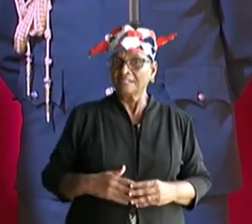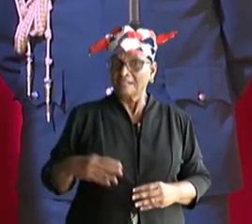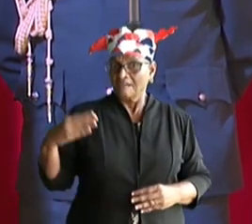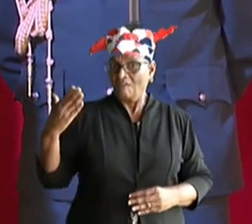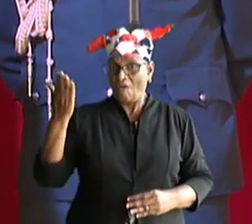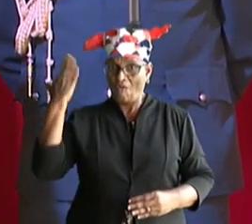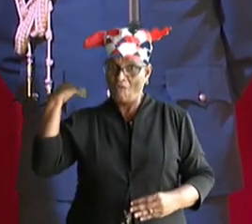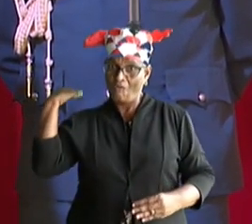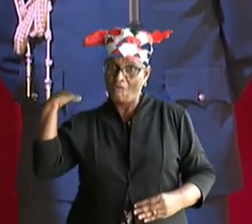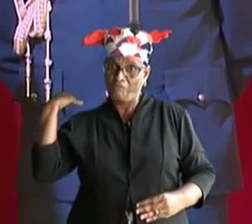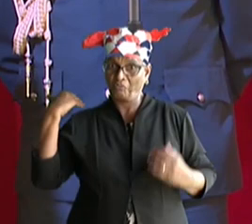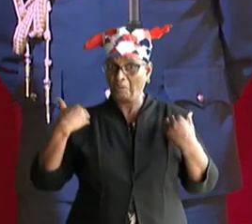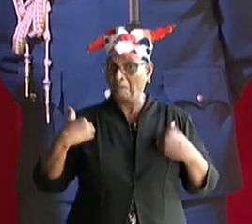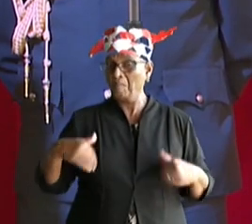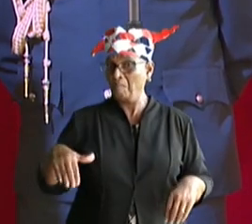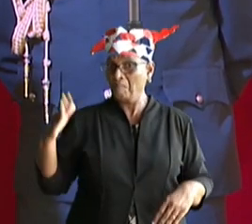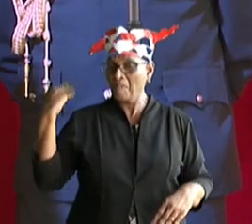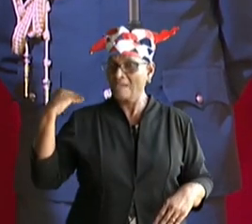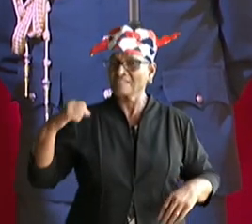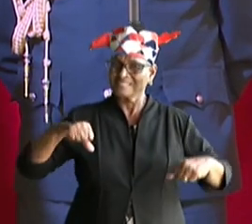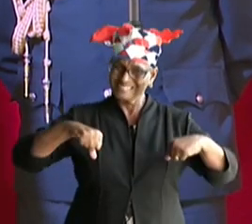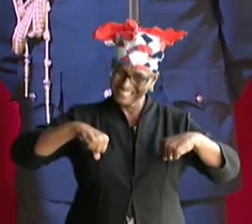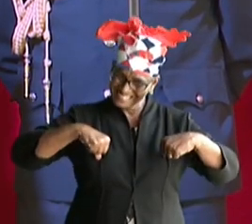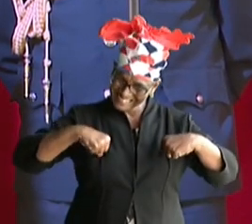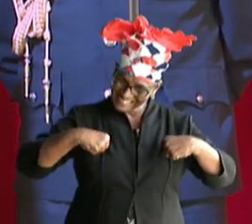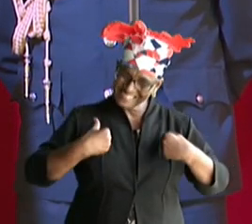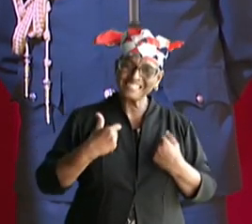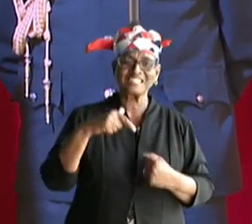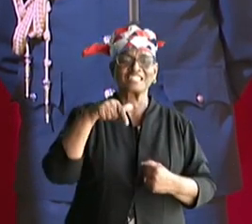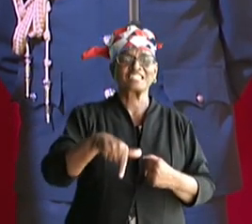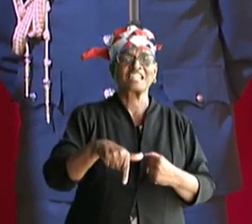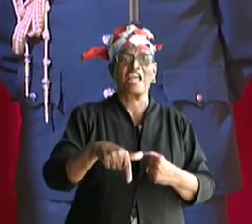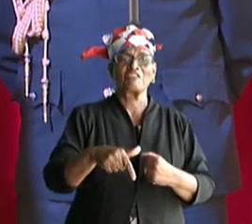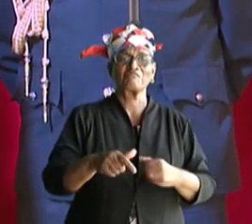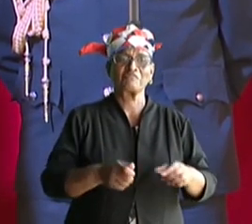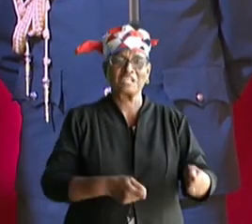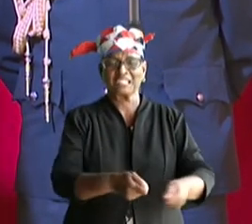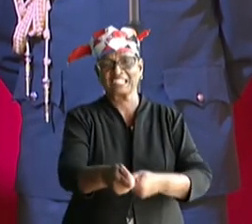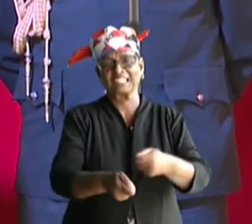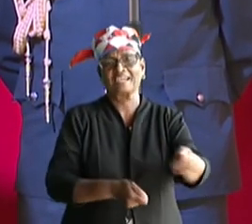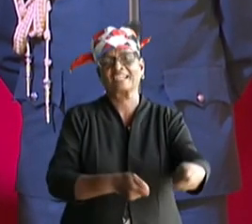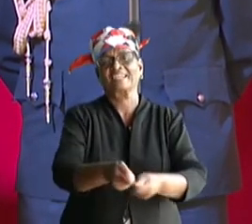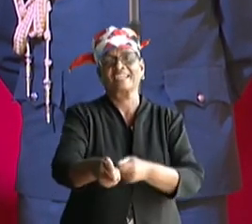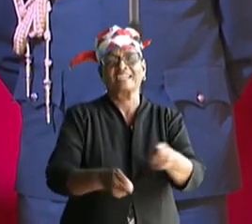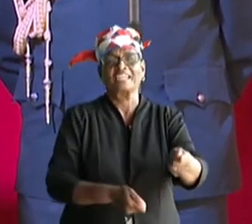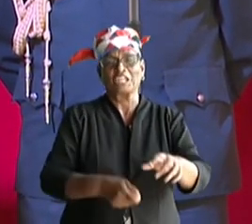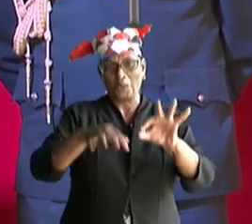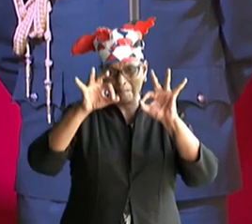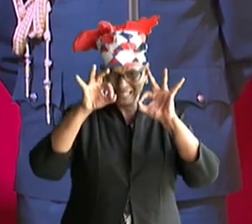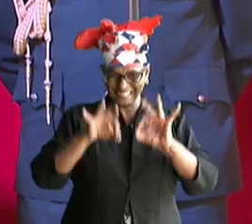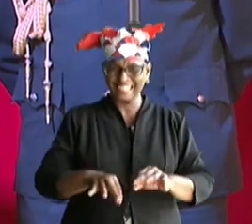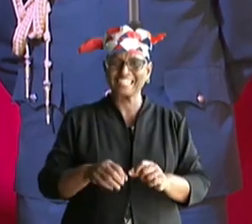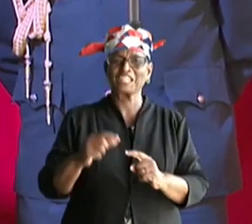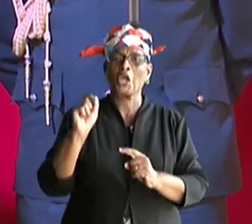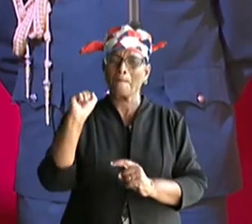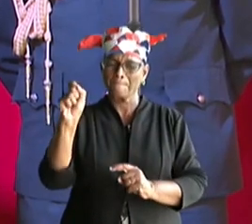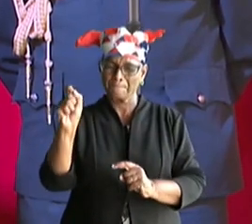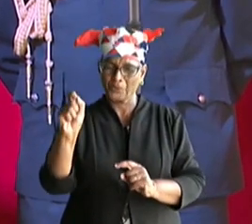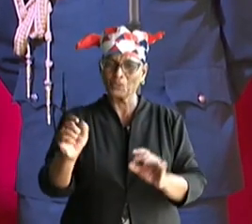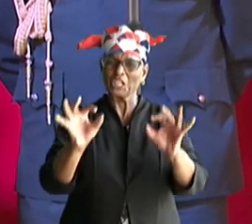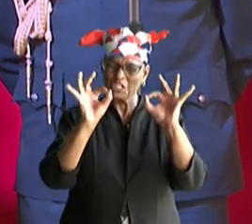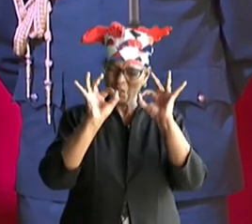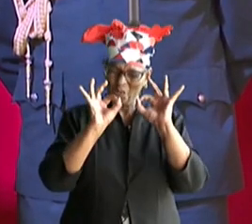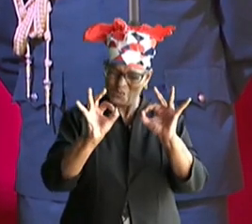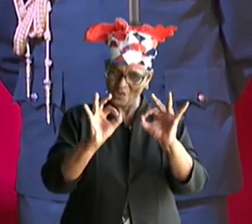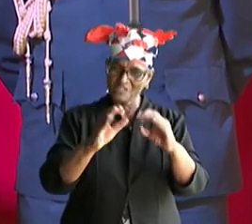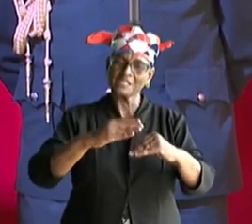toen staat nu zelf aan het roeren met de heilige opdracht om op dit kruispunt de juiste afslag